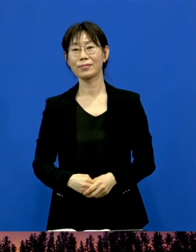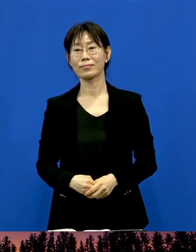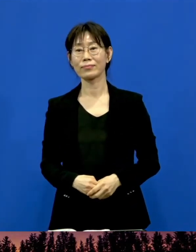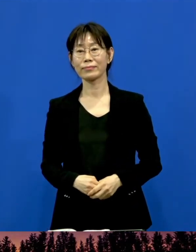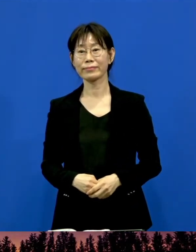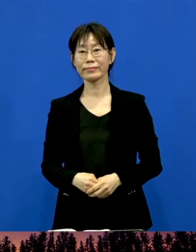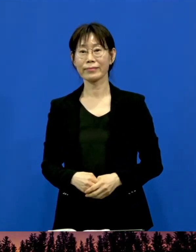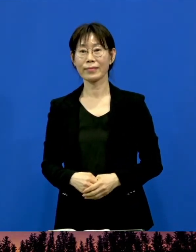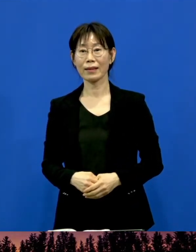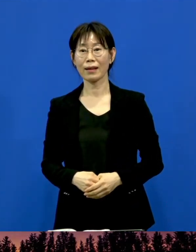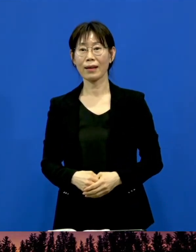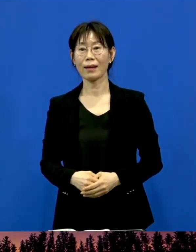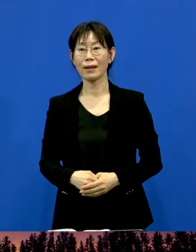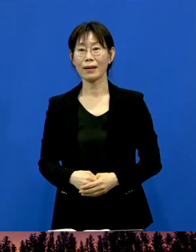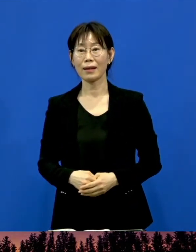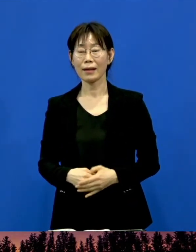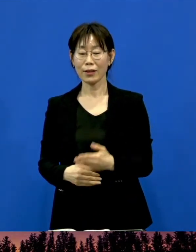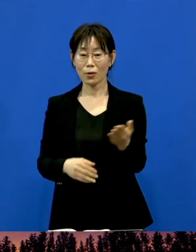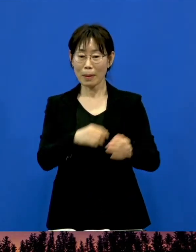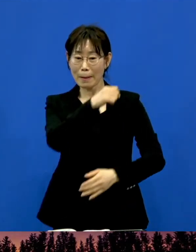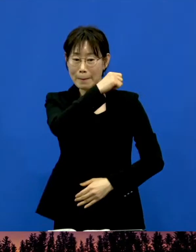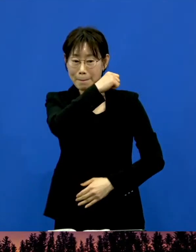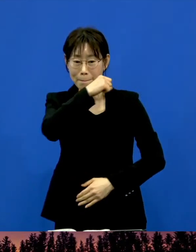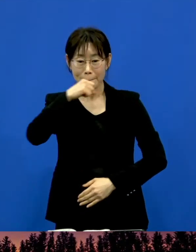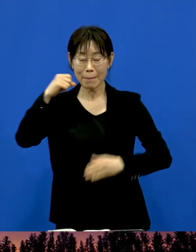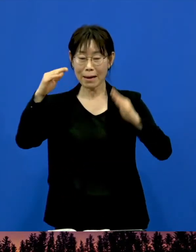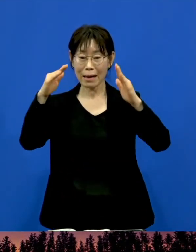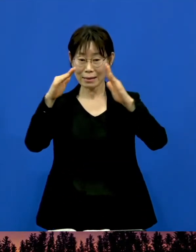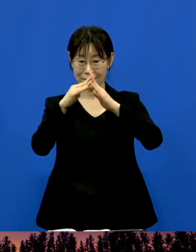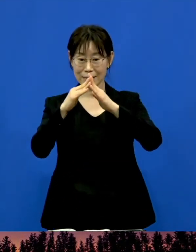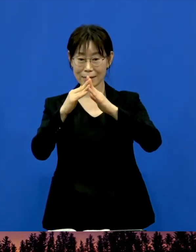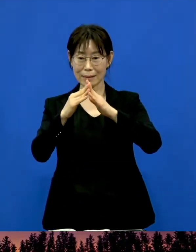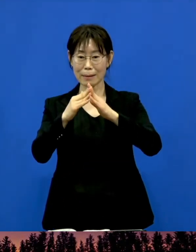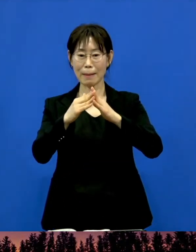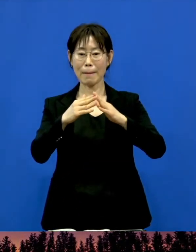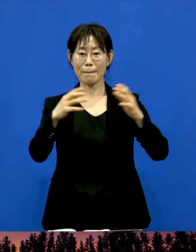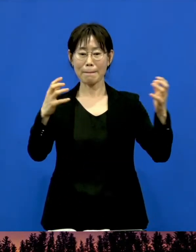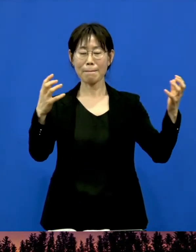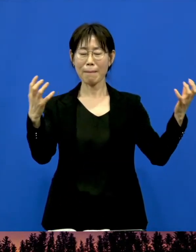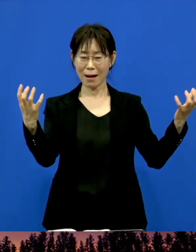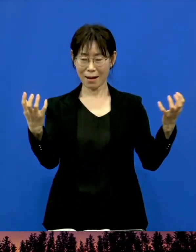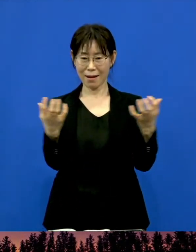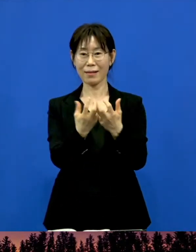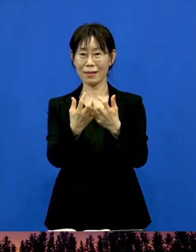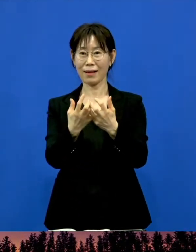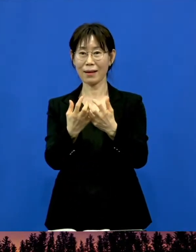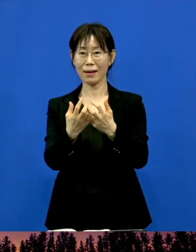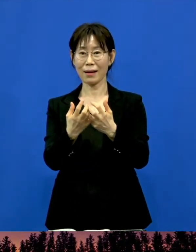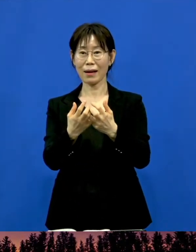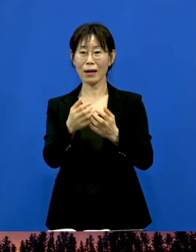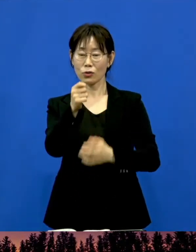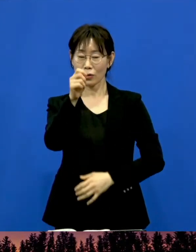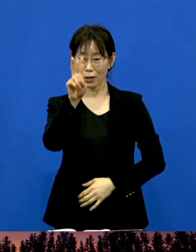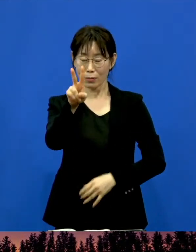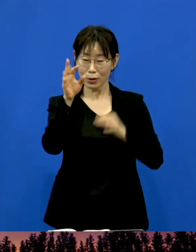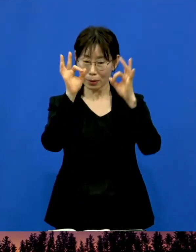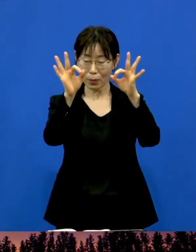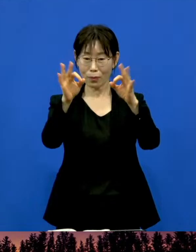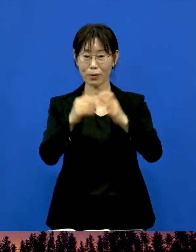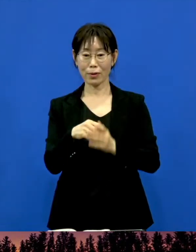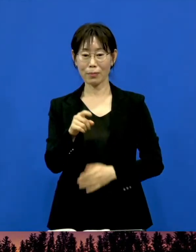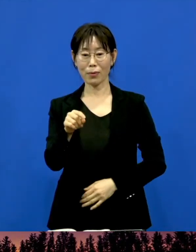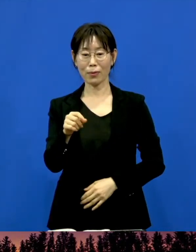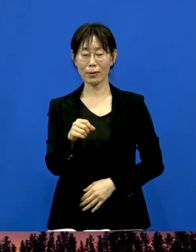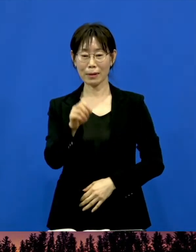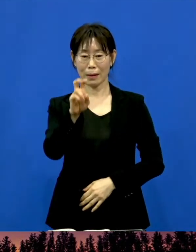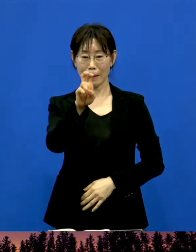근데 이런 맛집이 많아졌죠. 요즘 맛집이 굉장히 많아졌고요. TV도 그런 프로가 많습니다. 이제 먹방, 이게 외국 사람도 아는 단어가